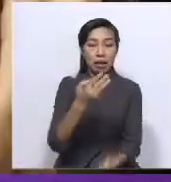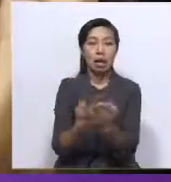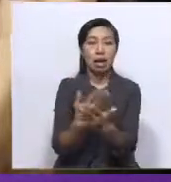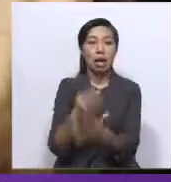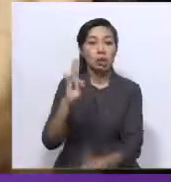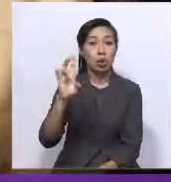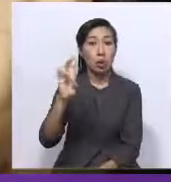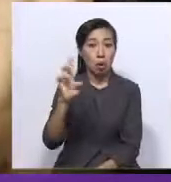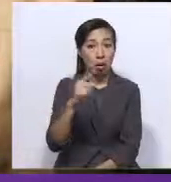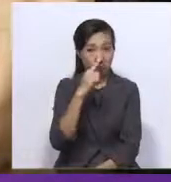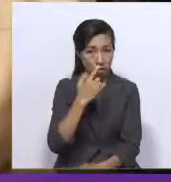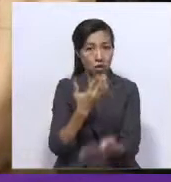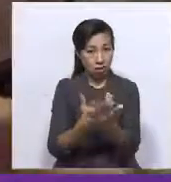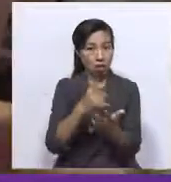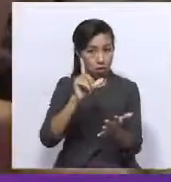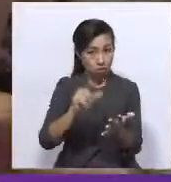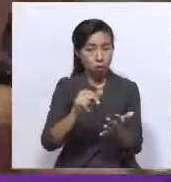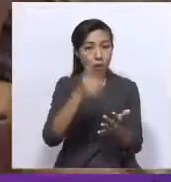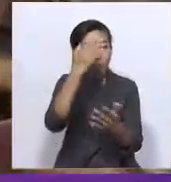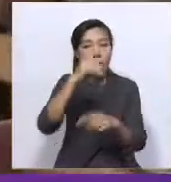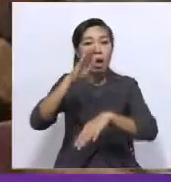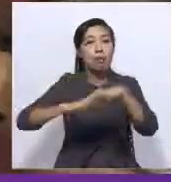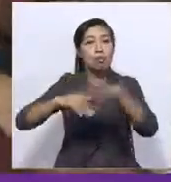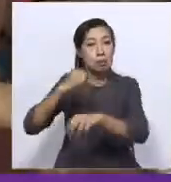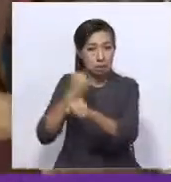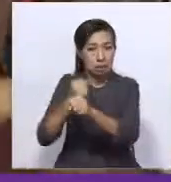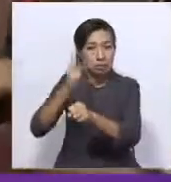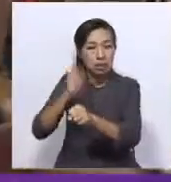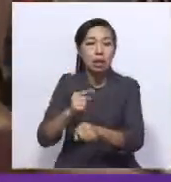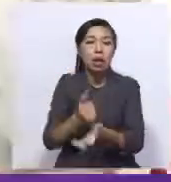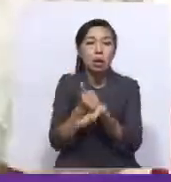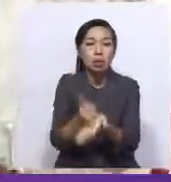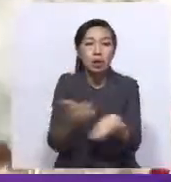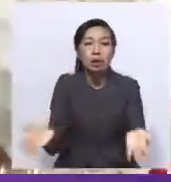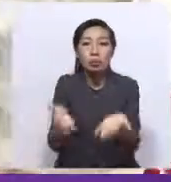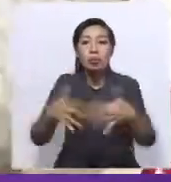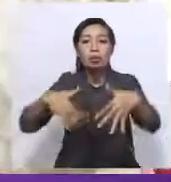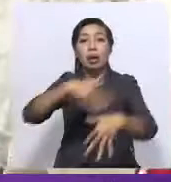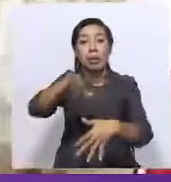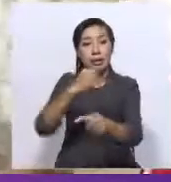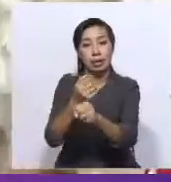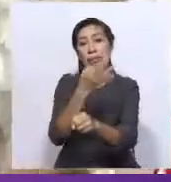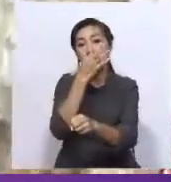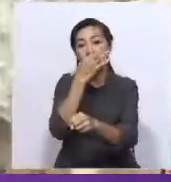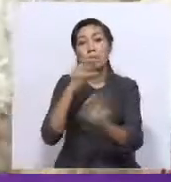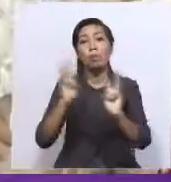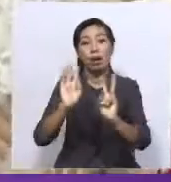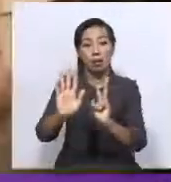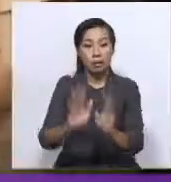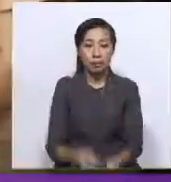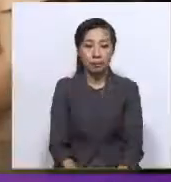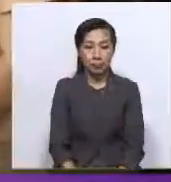งนะครับเพราะว่าเป็นงานฝีมือด้วยจะได้ช่วยส่งเสริม ให้ชาวบ้านค่ะมีอาชีพเสริมค่ะ อันนี้นะฮ